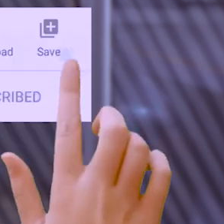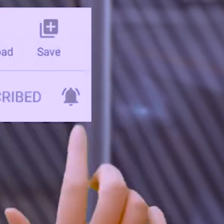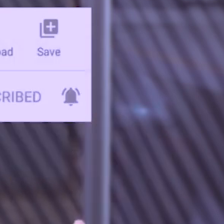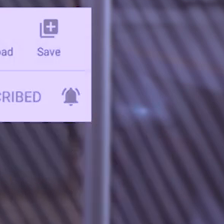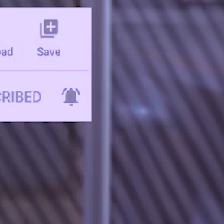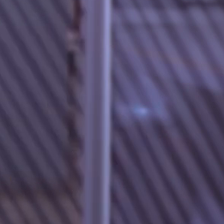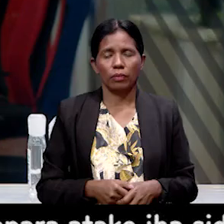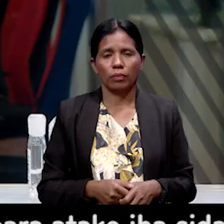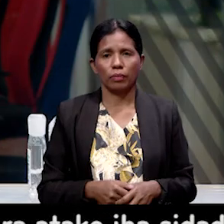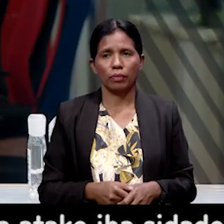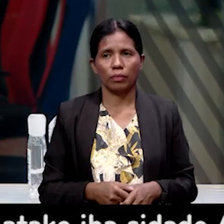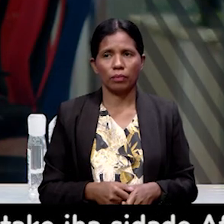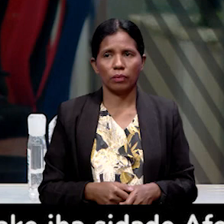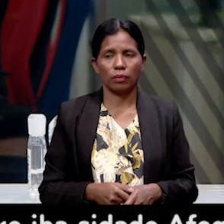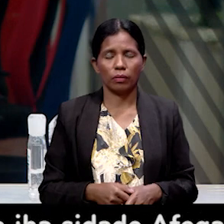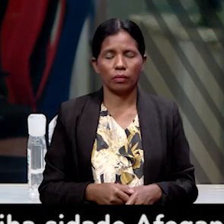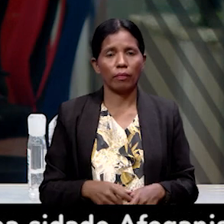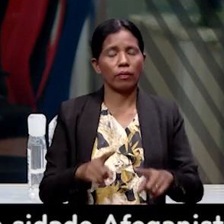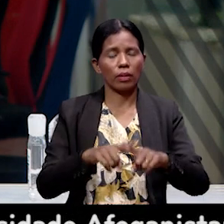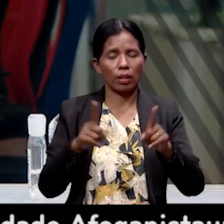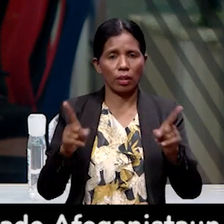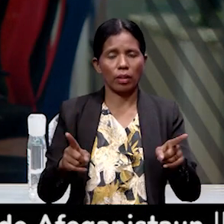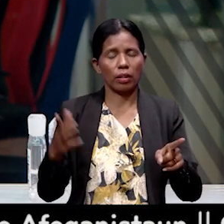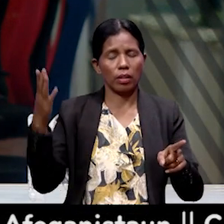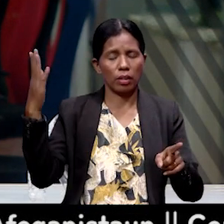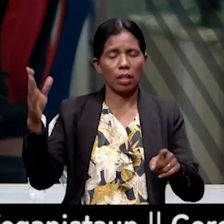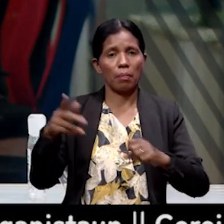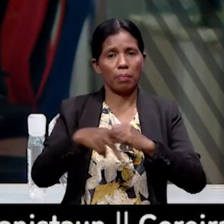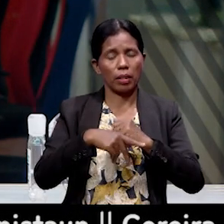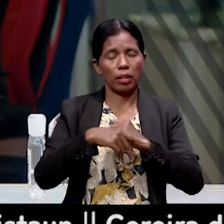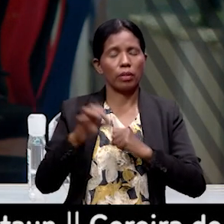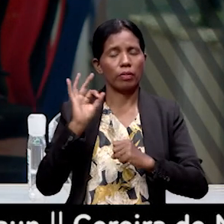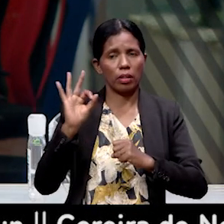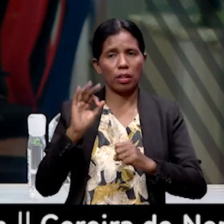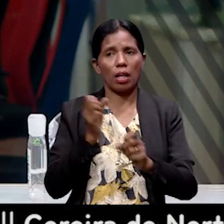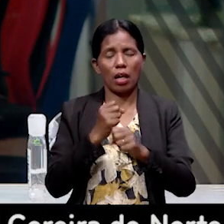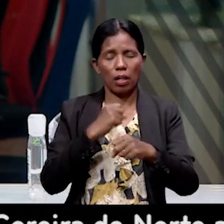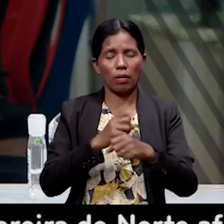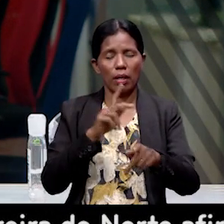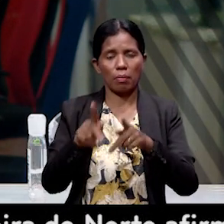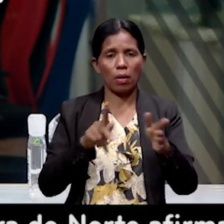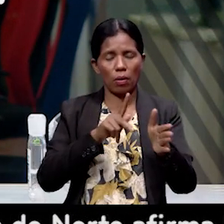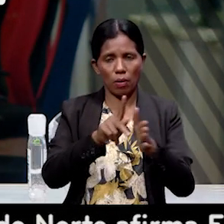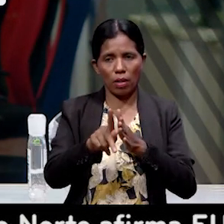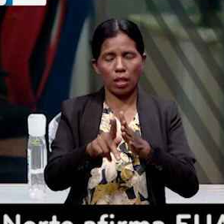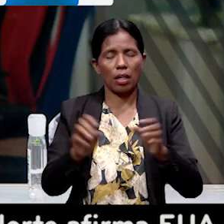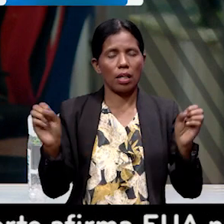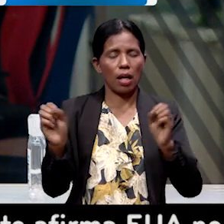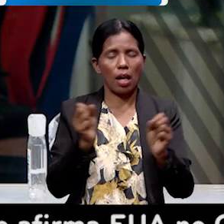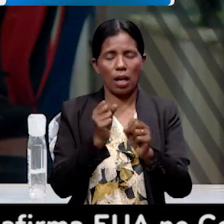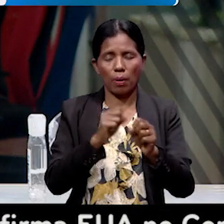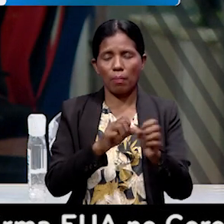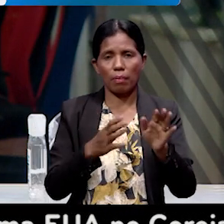de notificação. Diferença interna e a fratelin resulta em uma ojo malo, mas bem la hamata espírito